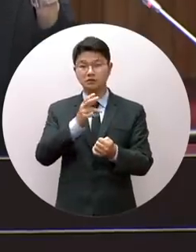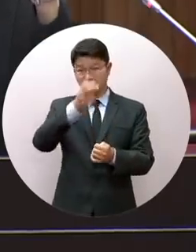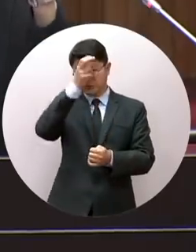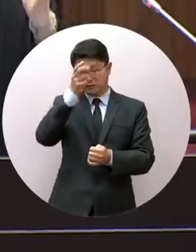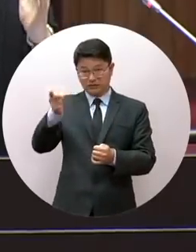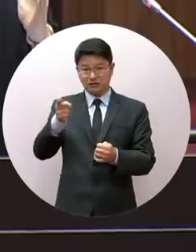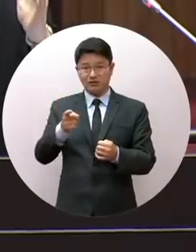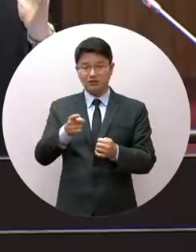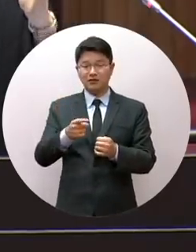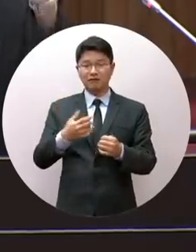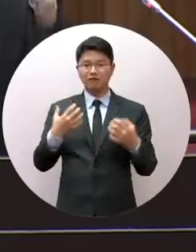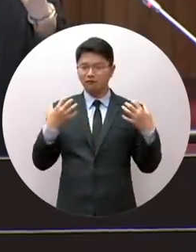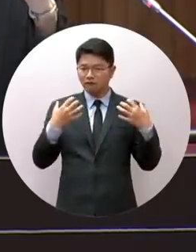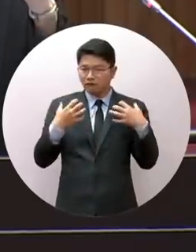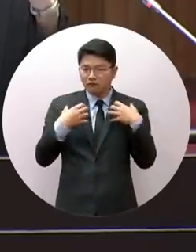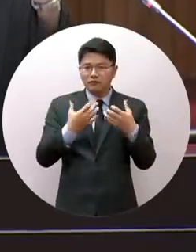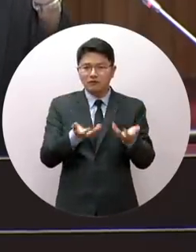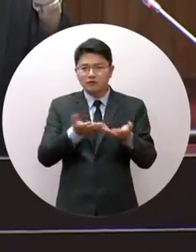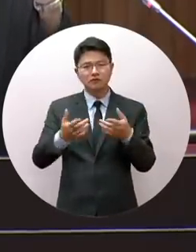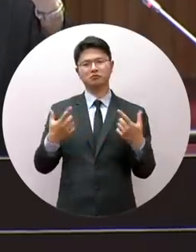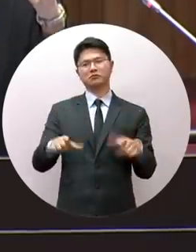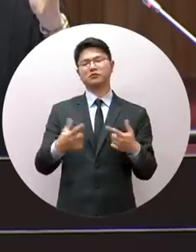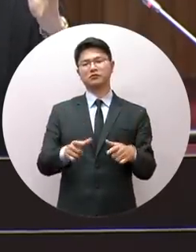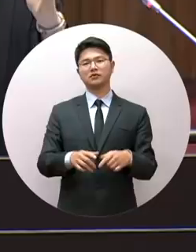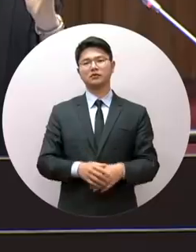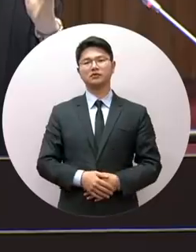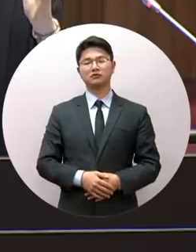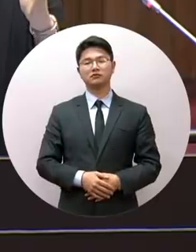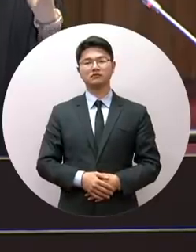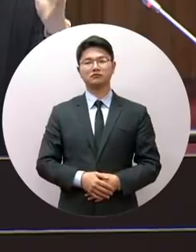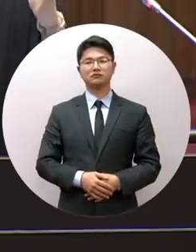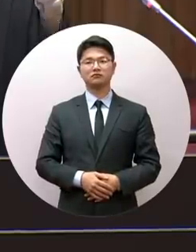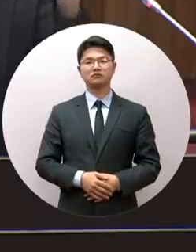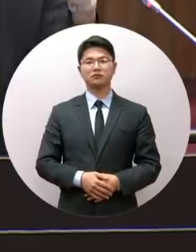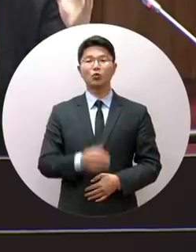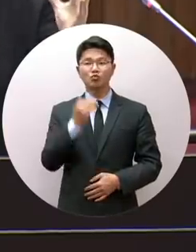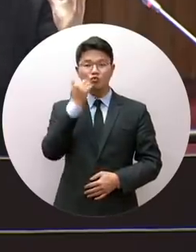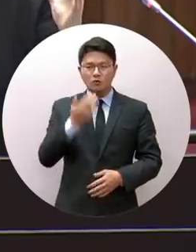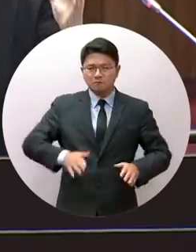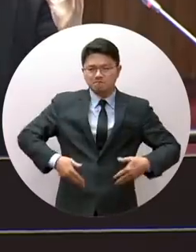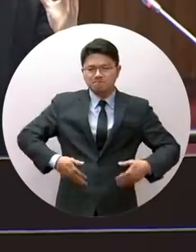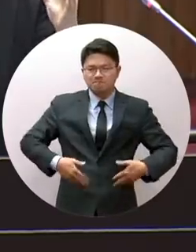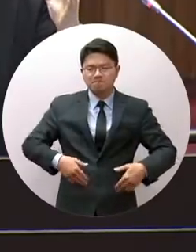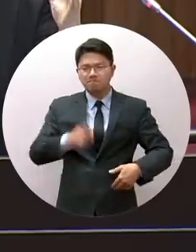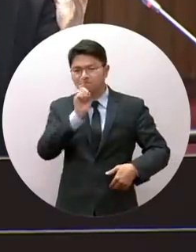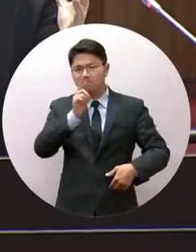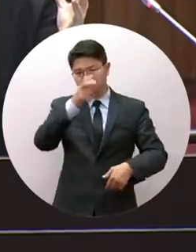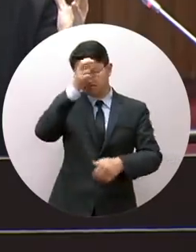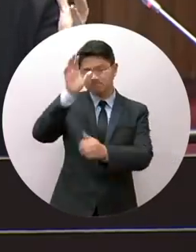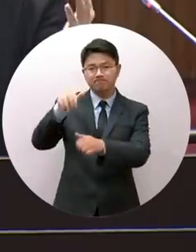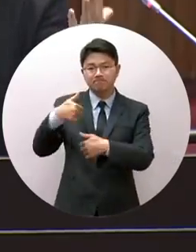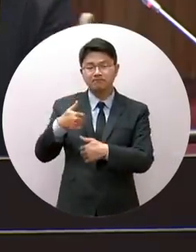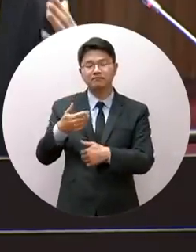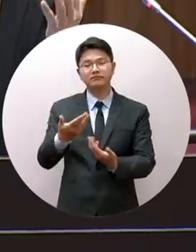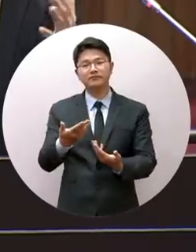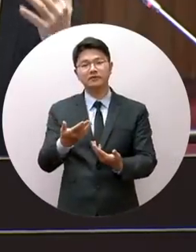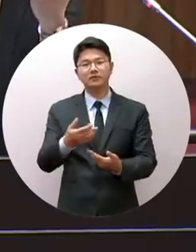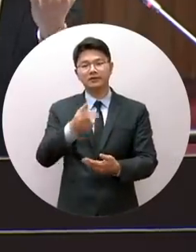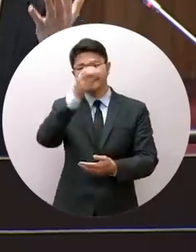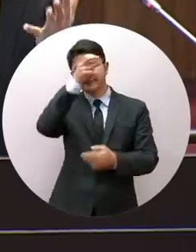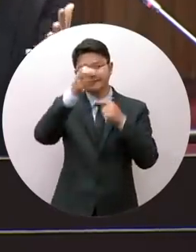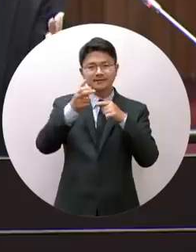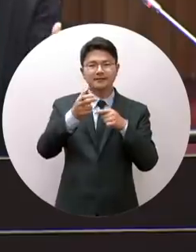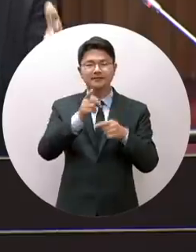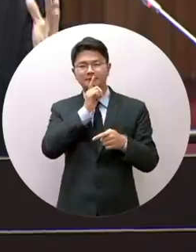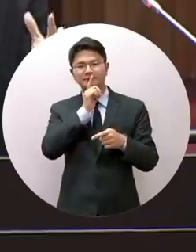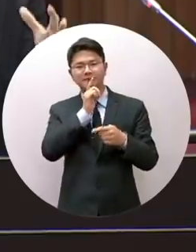基本主要业务，但是有时候又有紧急的这些需求，当然就是说我警察也不见得